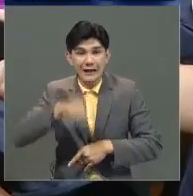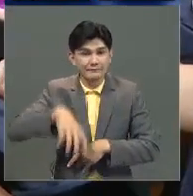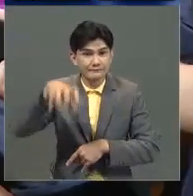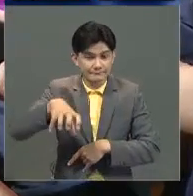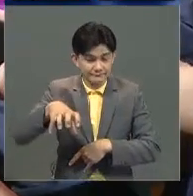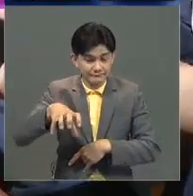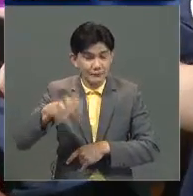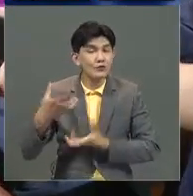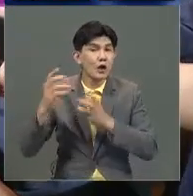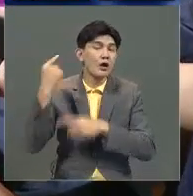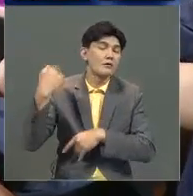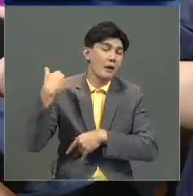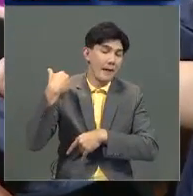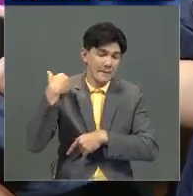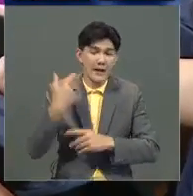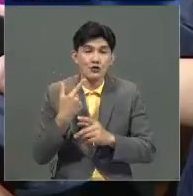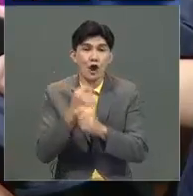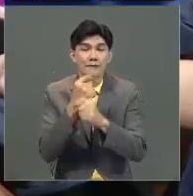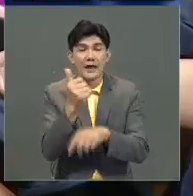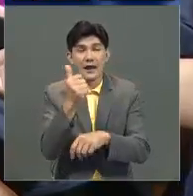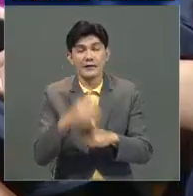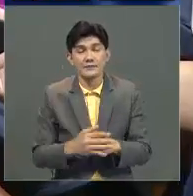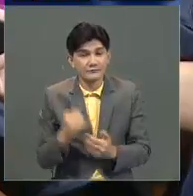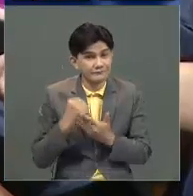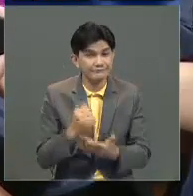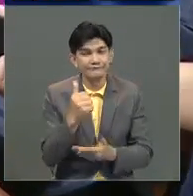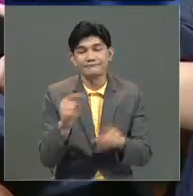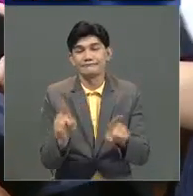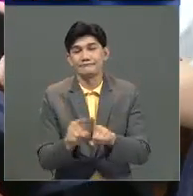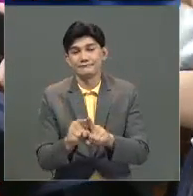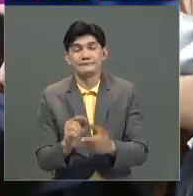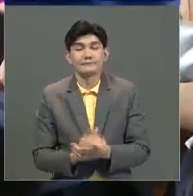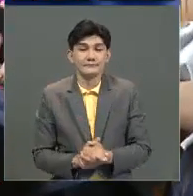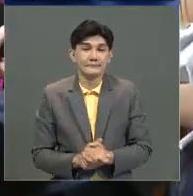ต้นสังกัดแล้วก็จะได้ตอบทันทีก็ช่วยอีกทางหนึ่งเหมือนกันครับ